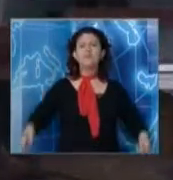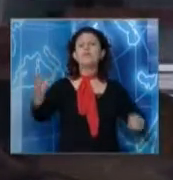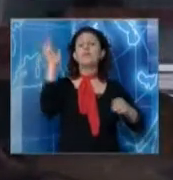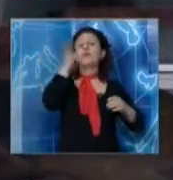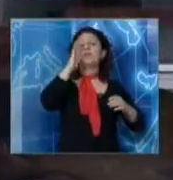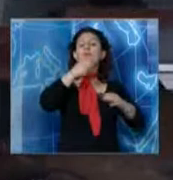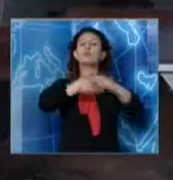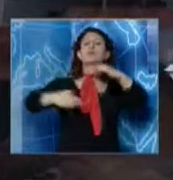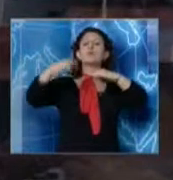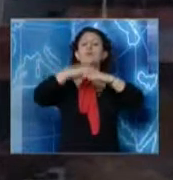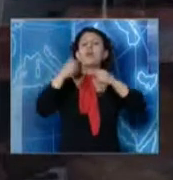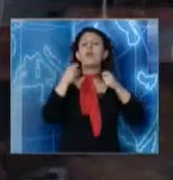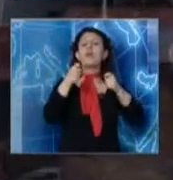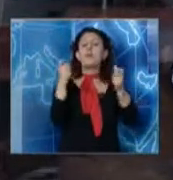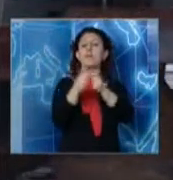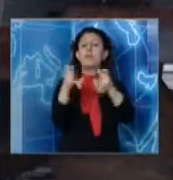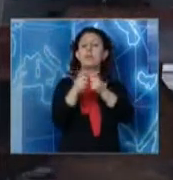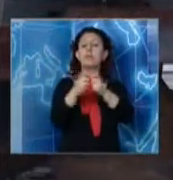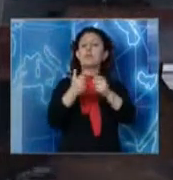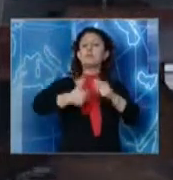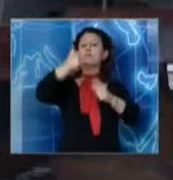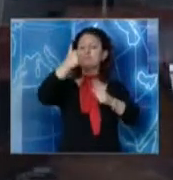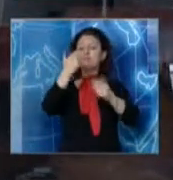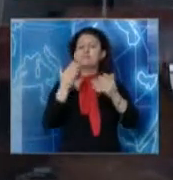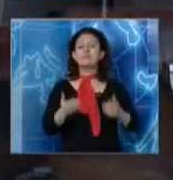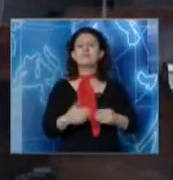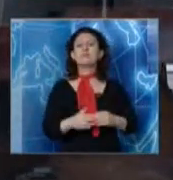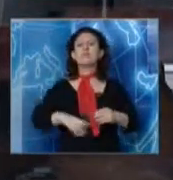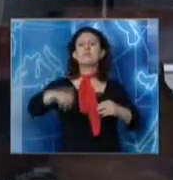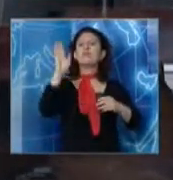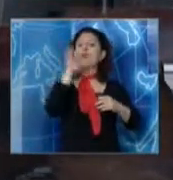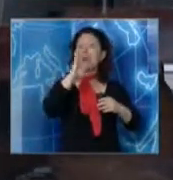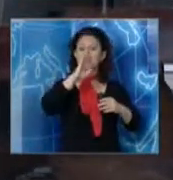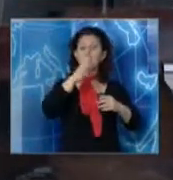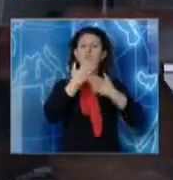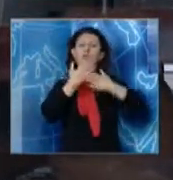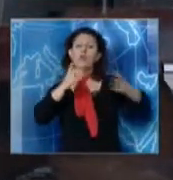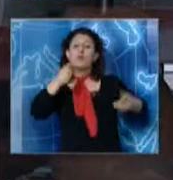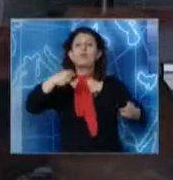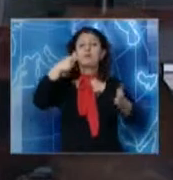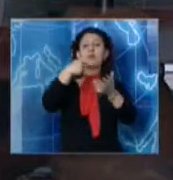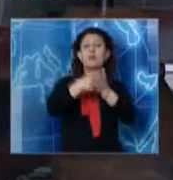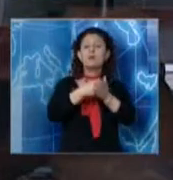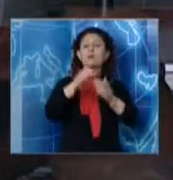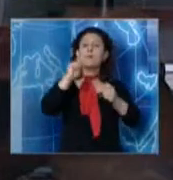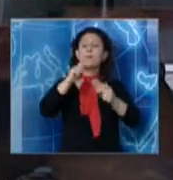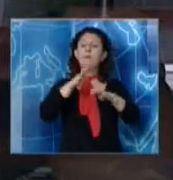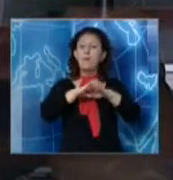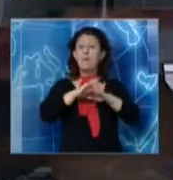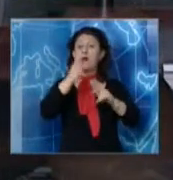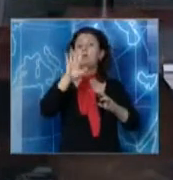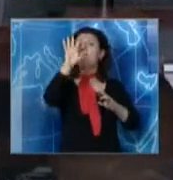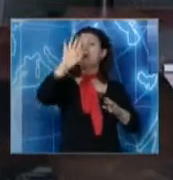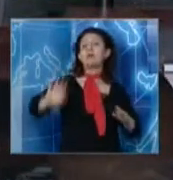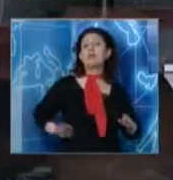Kocaeli Yüksek Öğrenim Derneği Yönetim Kurulu Başkanı Haşmet Belen, Kocaeli'de büyük bir yatırım yapan ancak 5 öğrenci